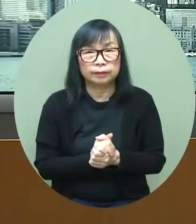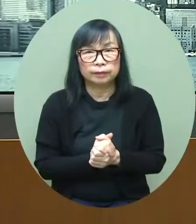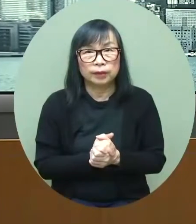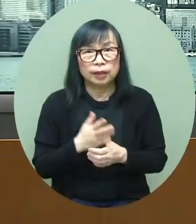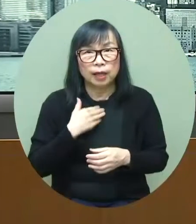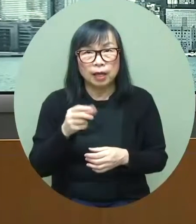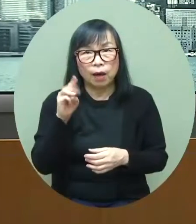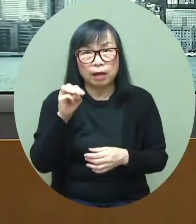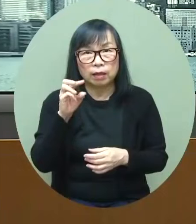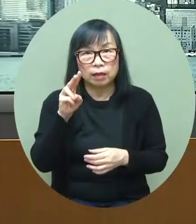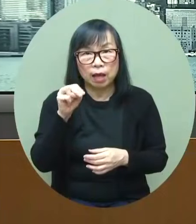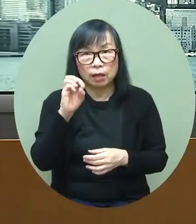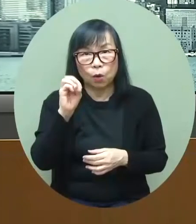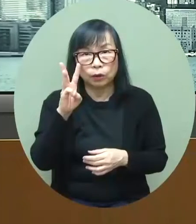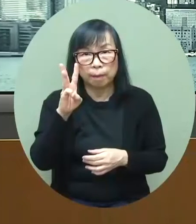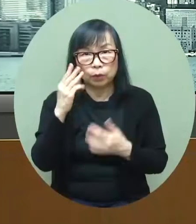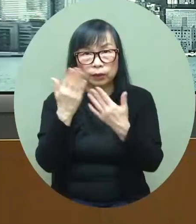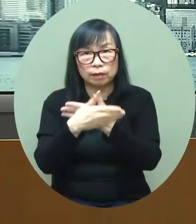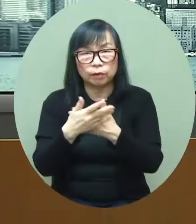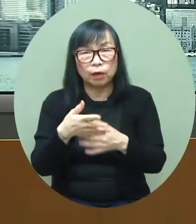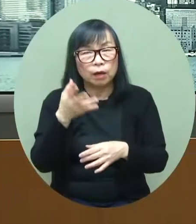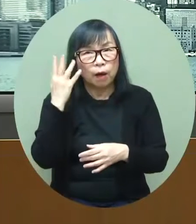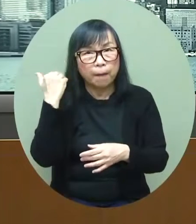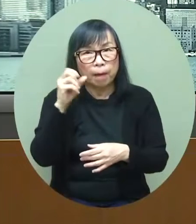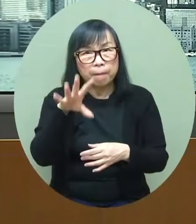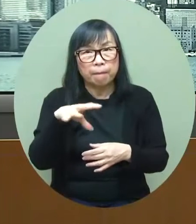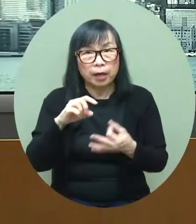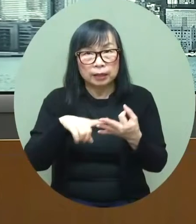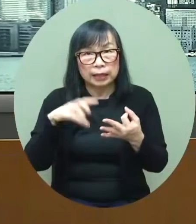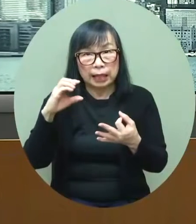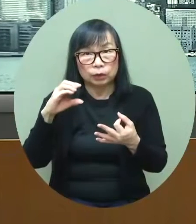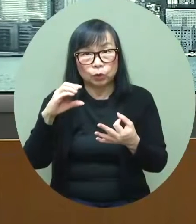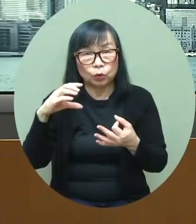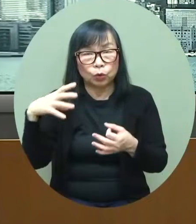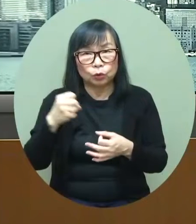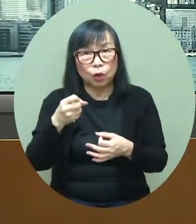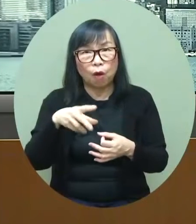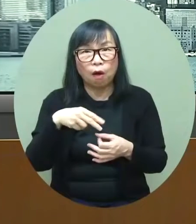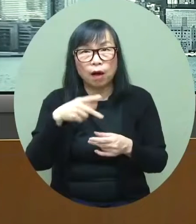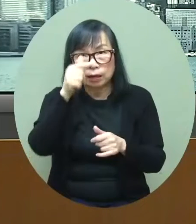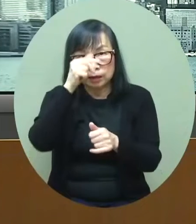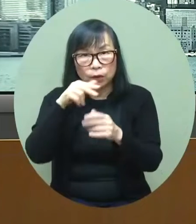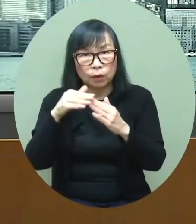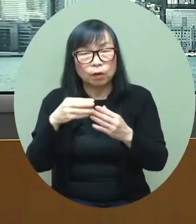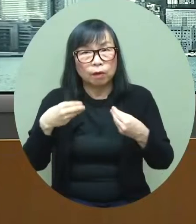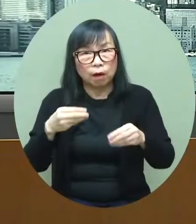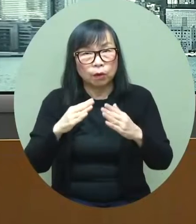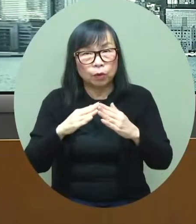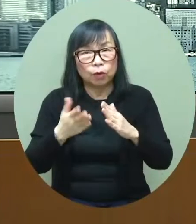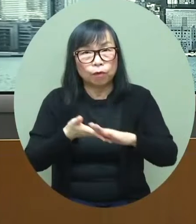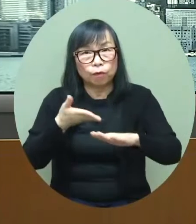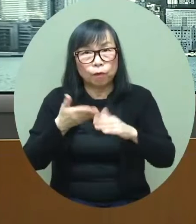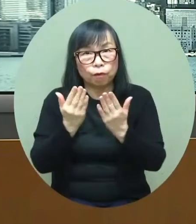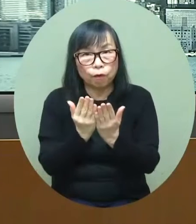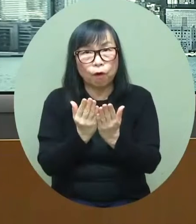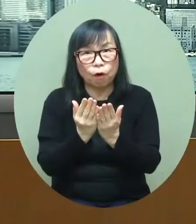你好 Now TV 嘅，首先想問咧，就係即係琴日陳肇始局長咧就講過話。HA 啦、CHP 同教育局咧會就住復課，即係